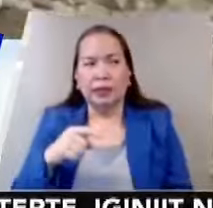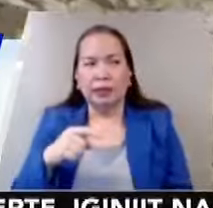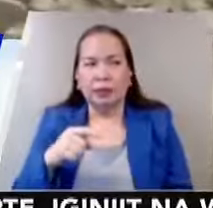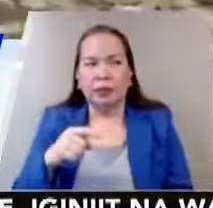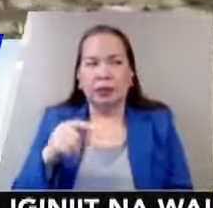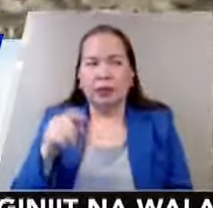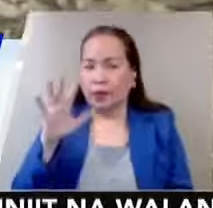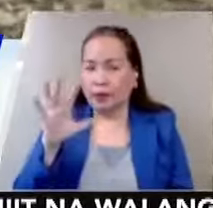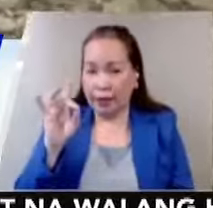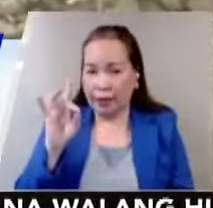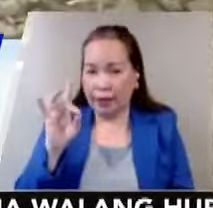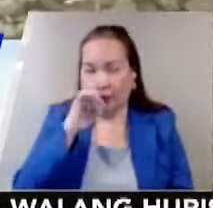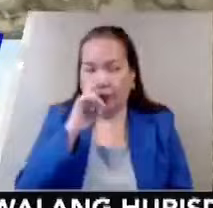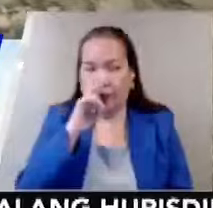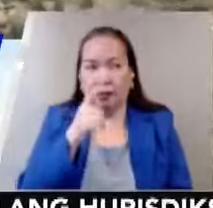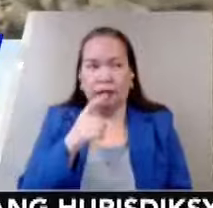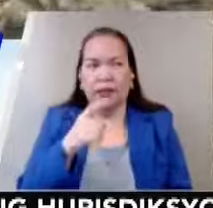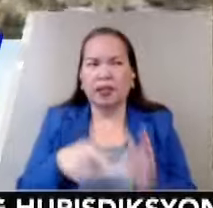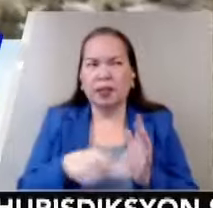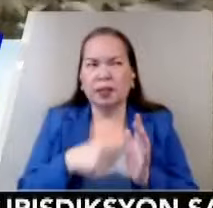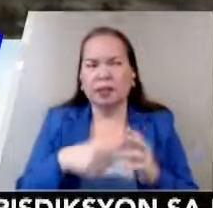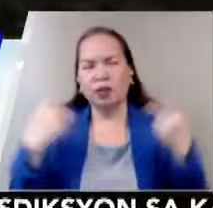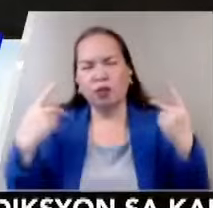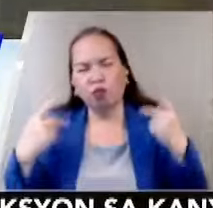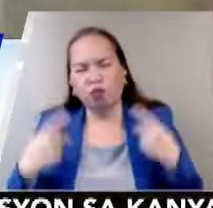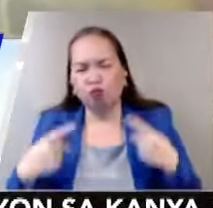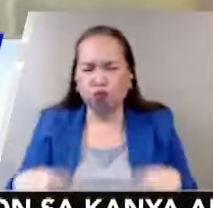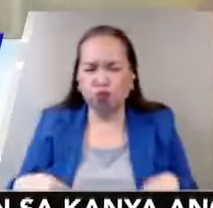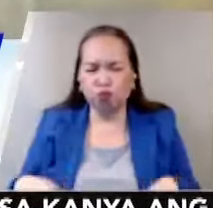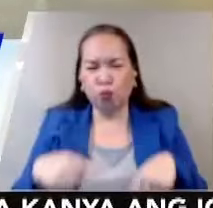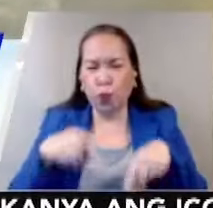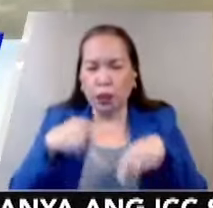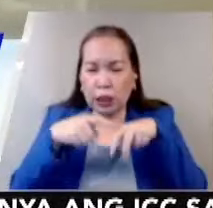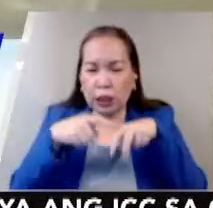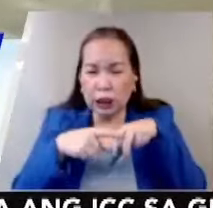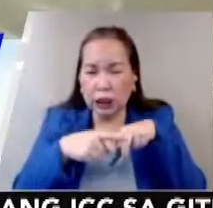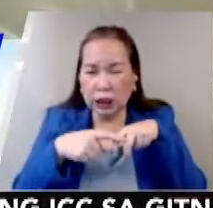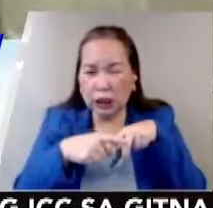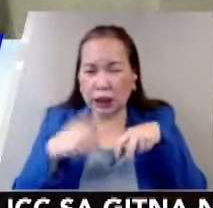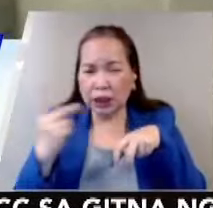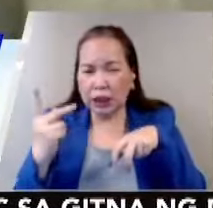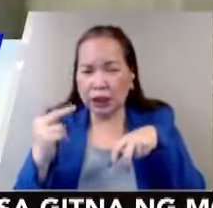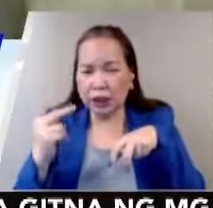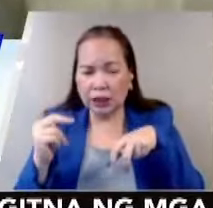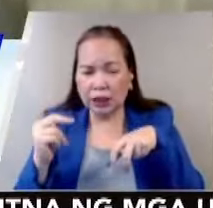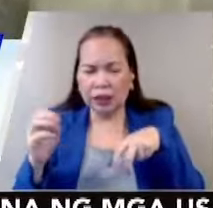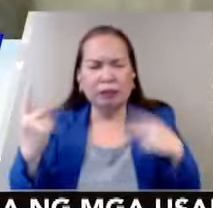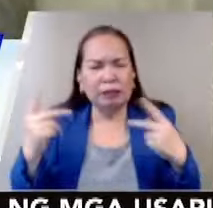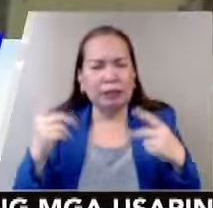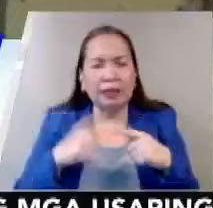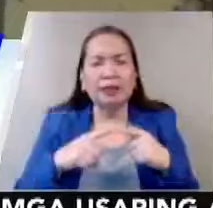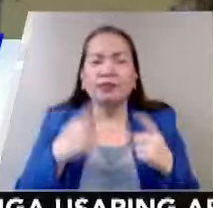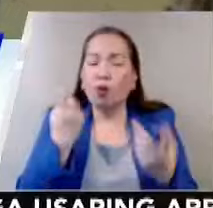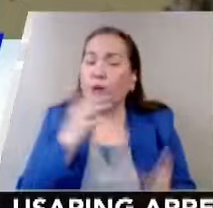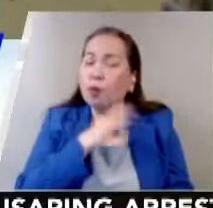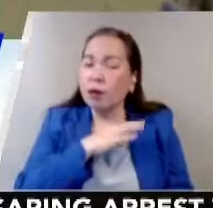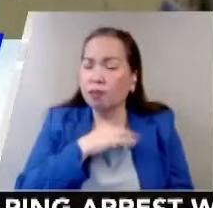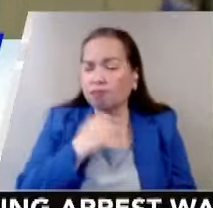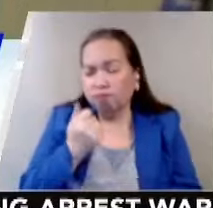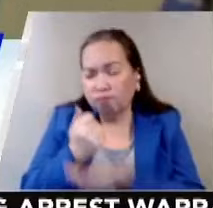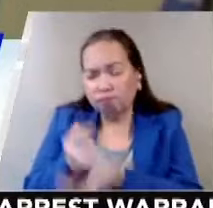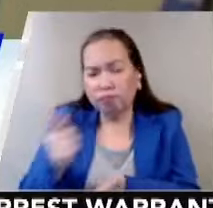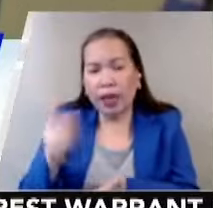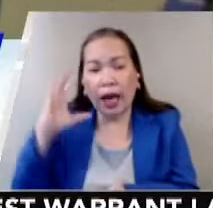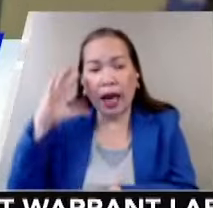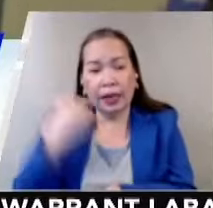minsan sumasakit na ang kanyang tuhod. Lahat ng ito para raw sa kapakanan ng anak na si Maika.